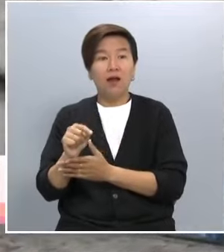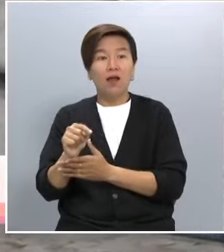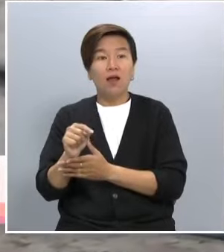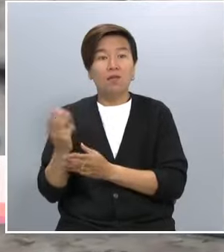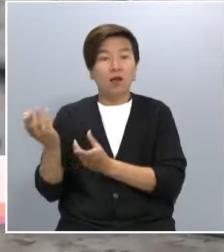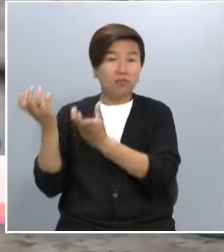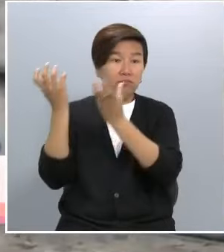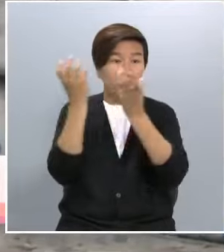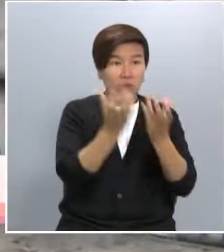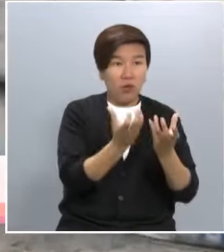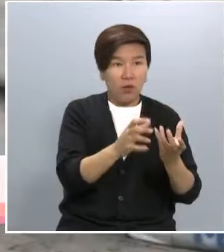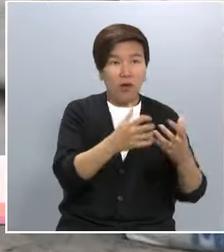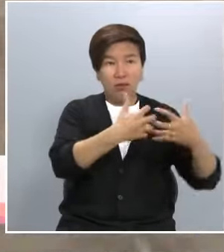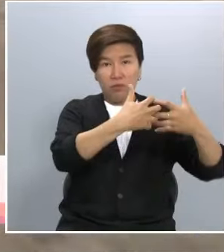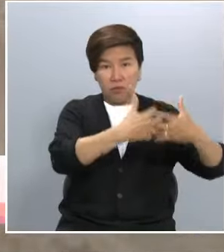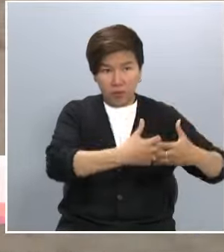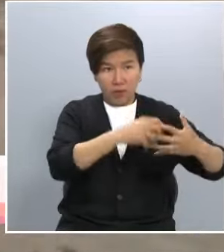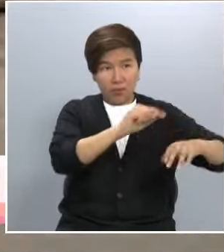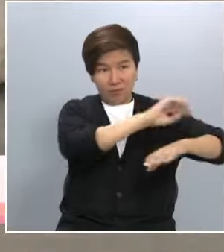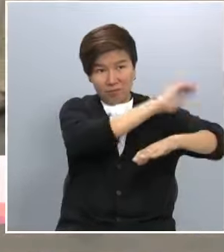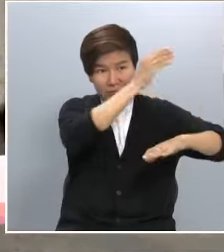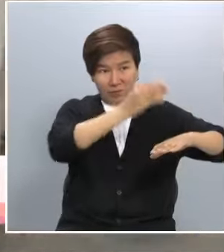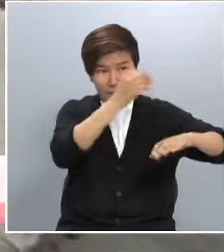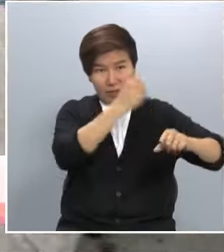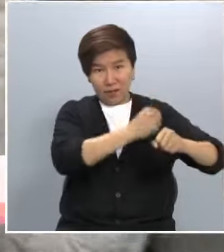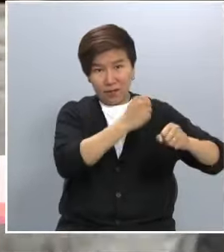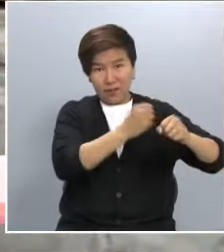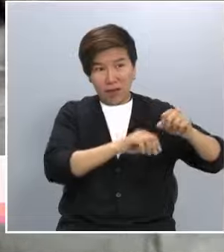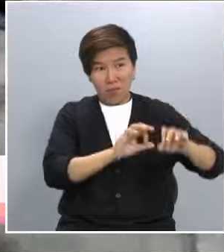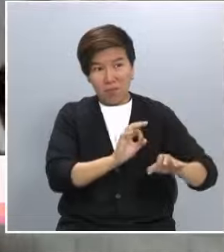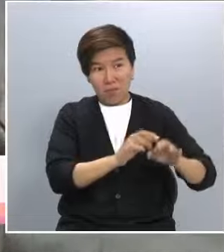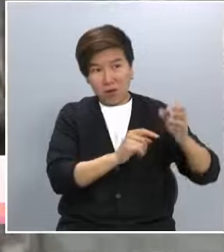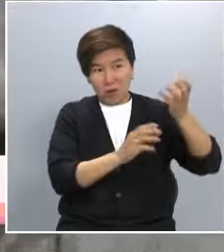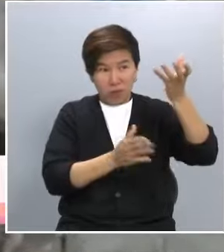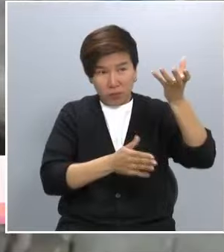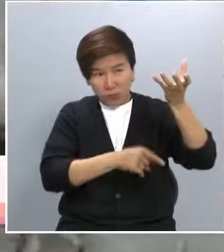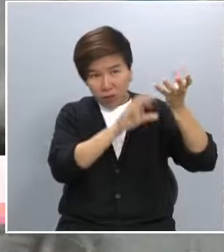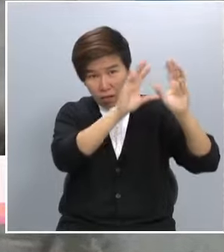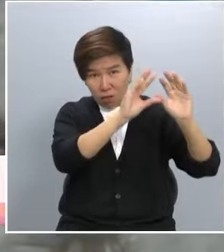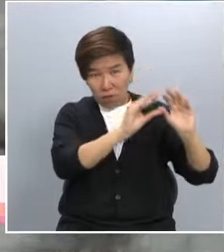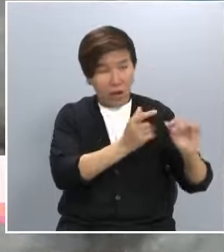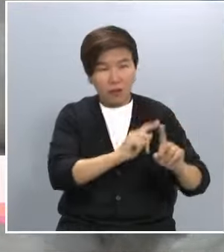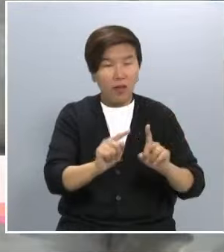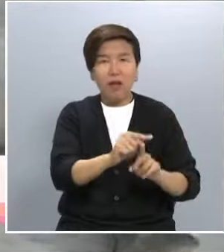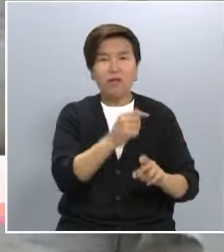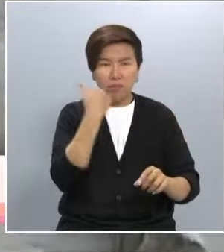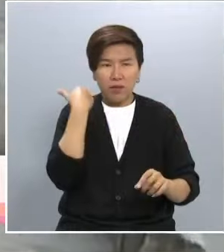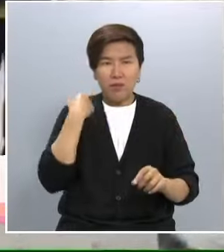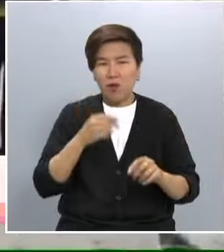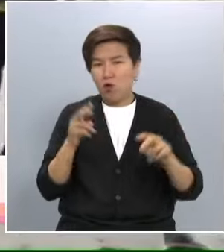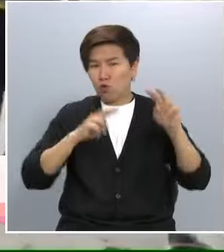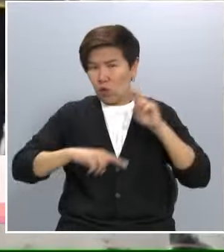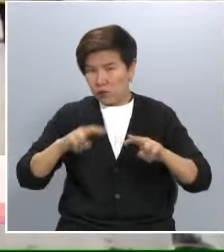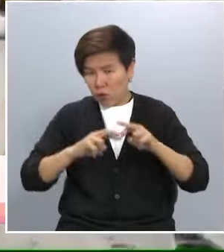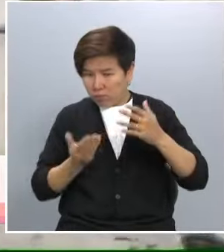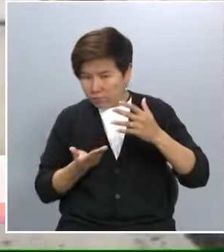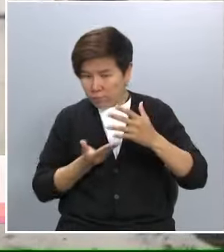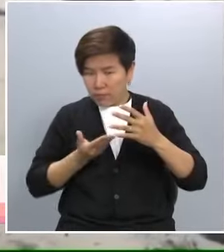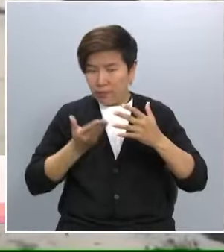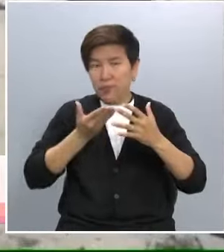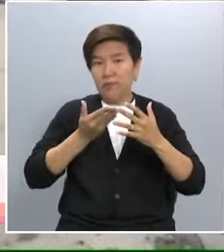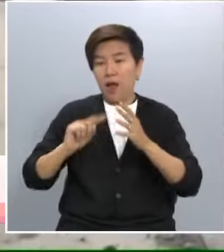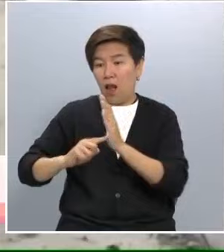วก็มีโรงหลอมที่ตรงกับประเภทจากต้นทางซึ่งสามารถตรวจสอบได้ทุกขั้นตอนและเมื่อตรวจสอบตั้งแต่ต้นทางคือจังหวัด